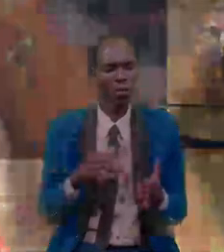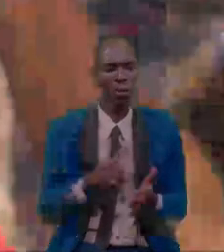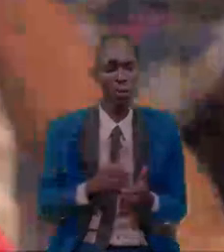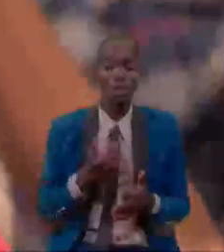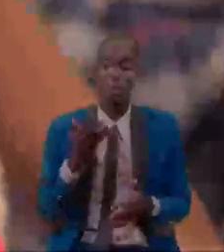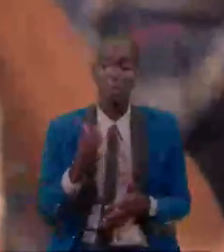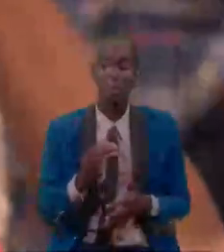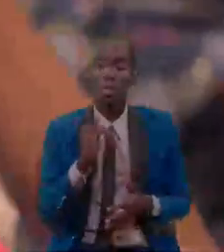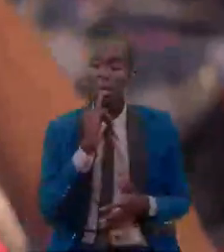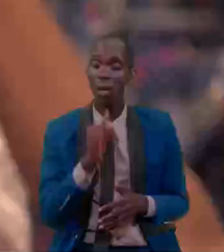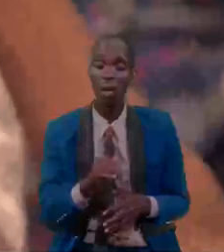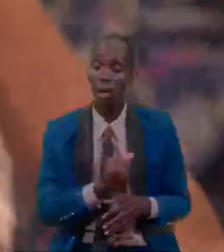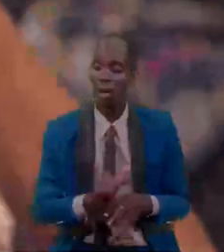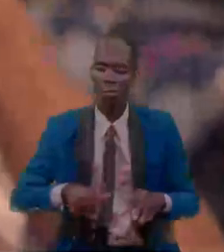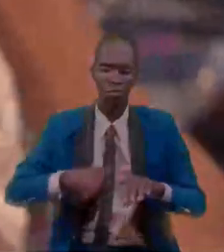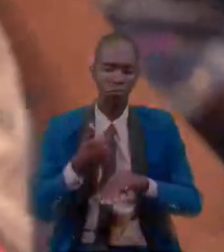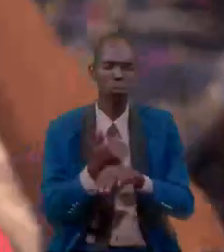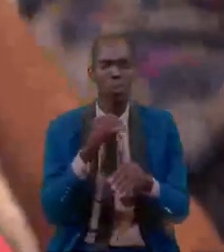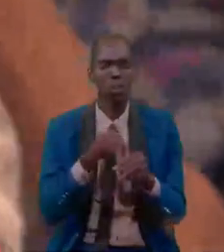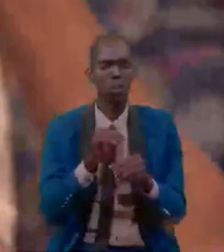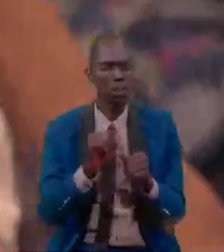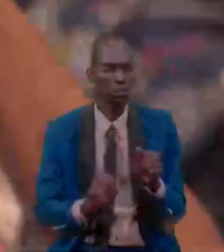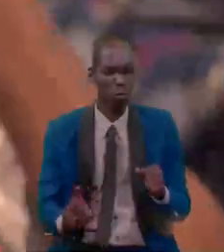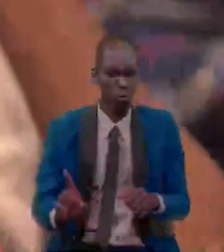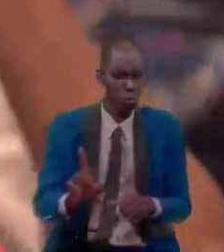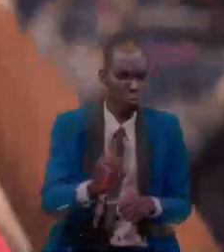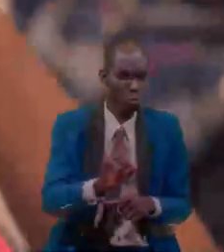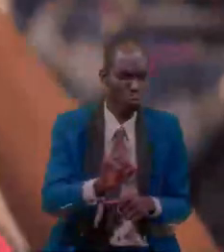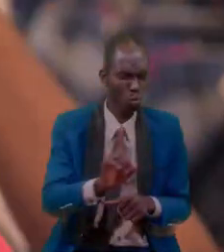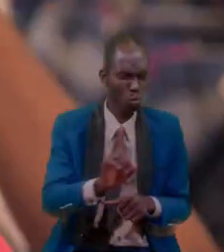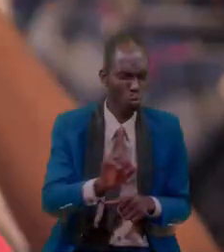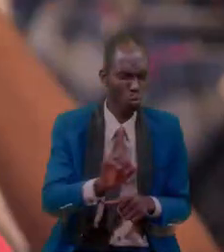Il y a la confirmation dans chaque vie là-bas.